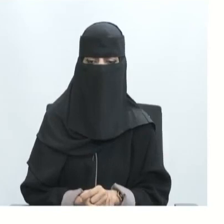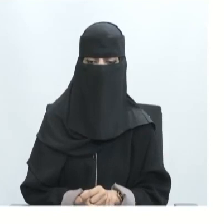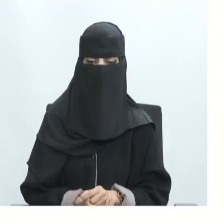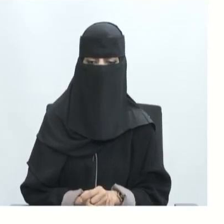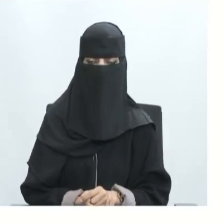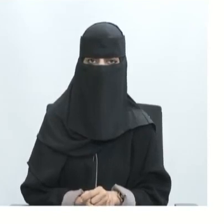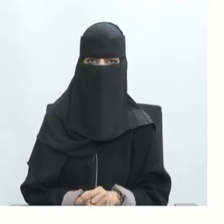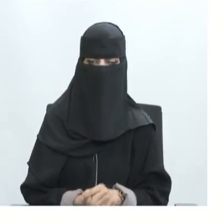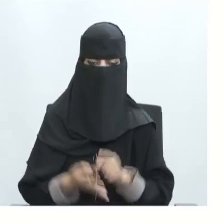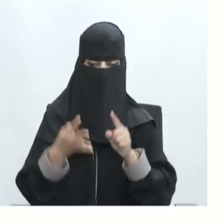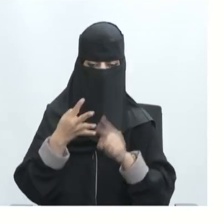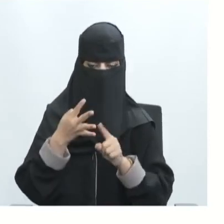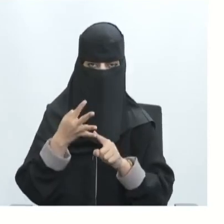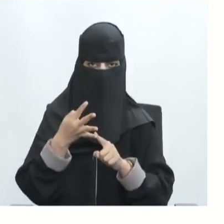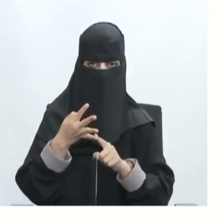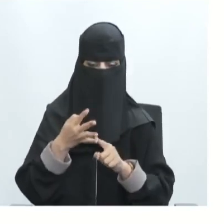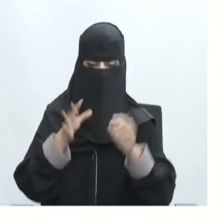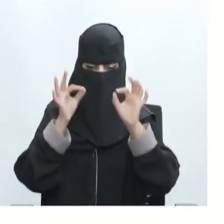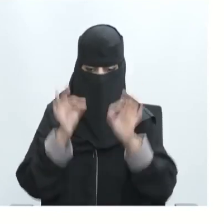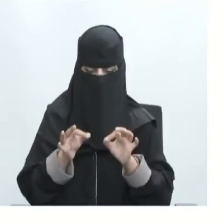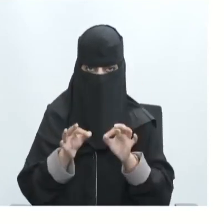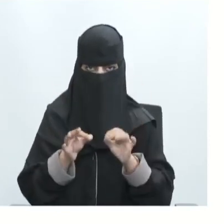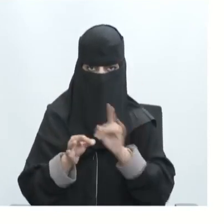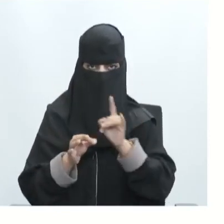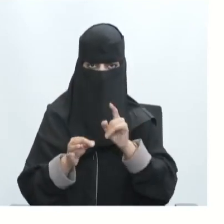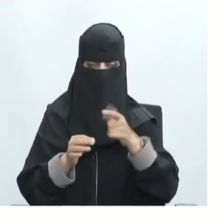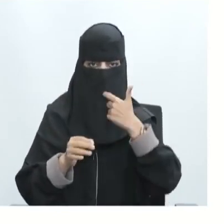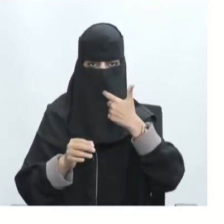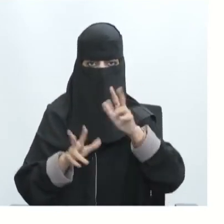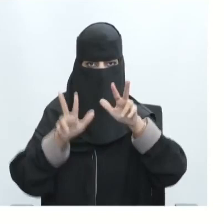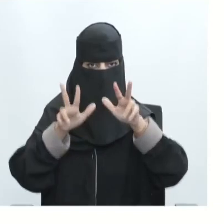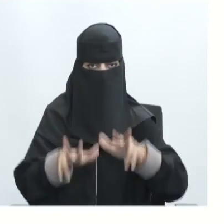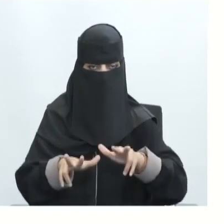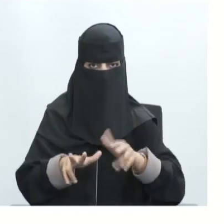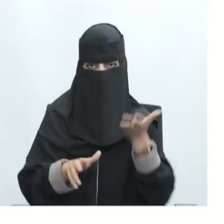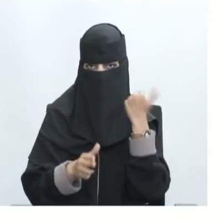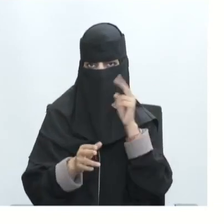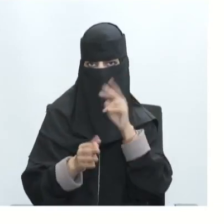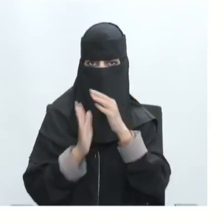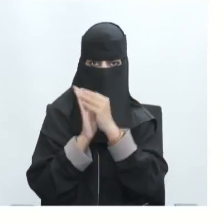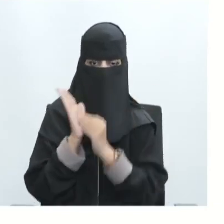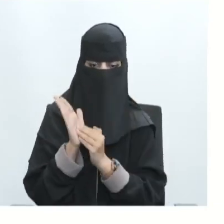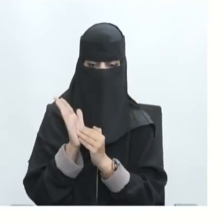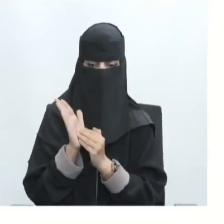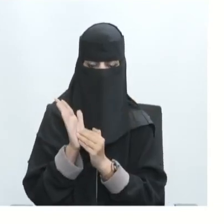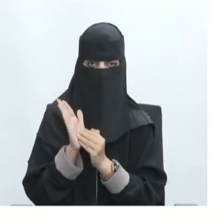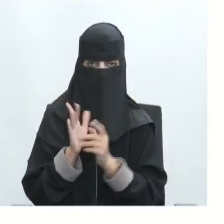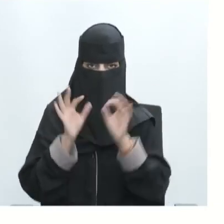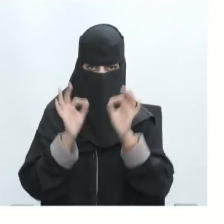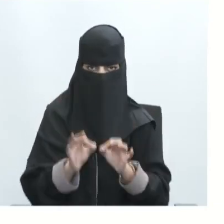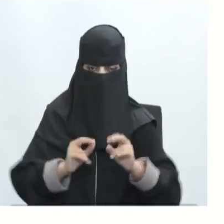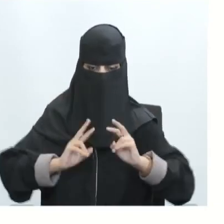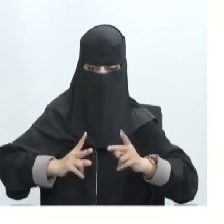الانسان المنطق ليس شيئا ثابتا وقرانا قبل قليل المنطق